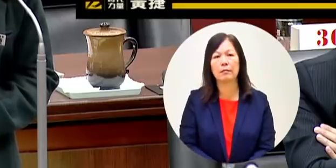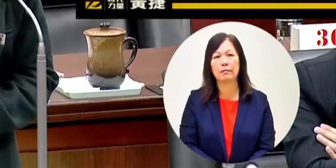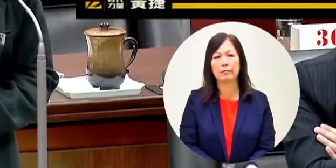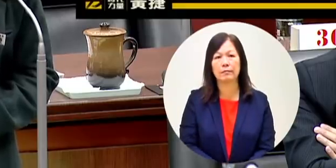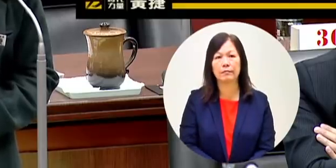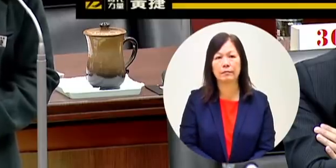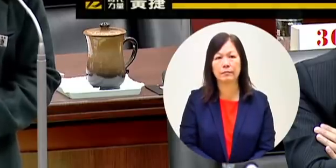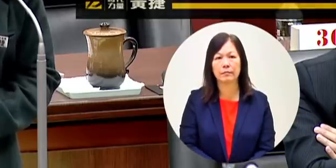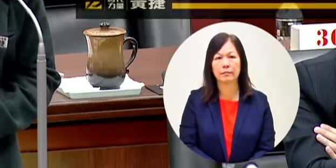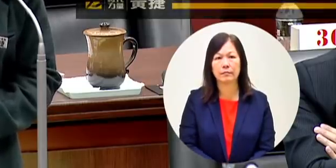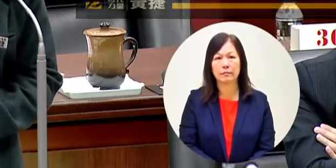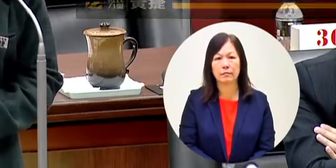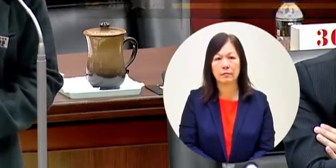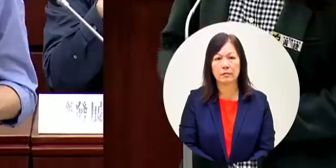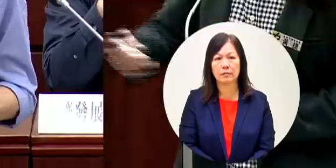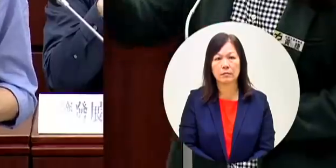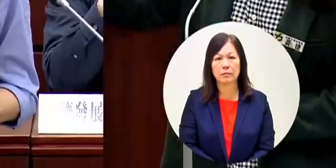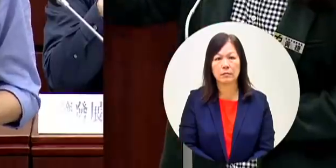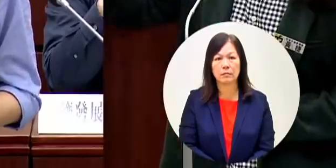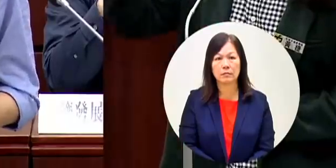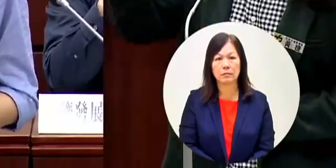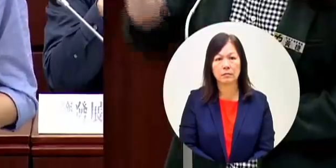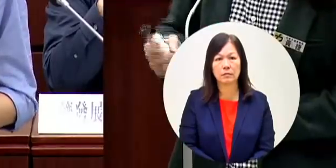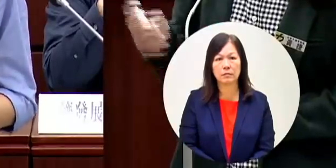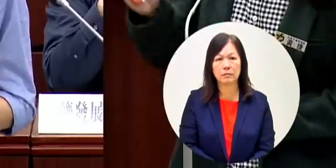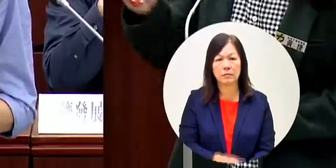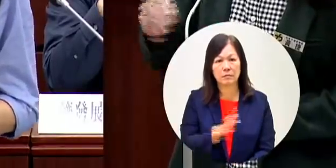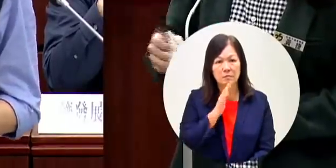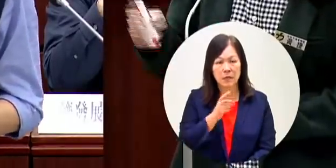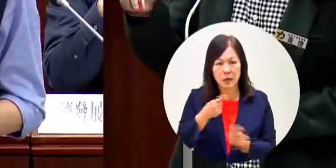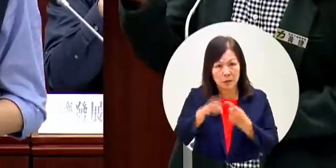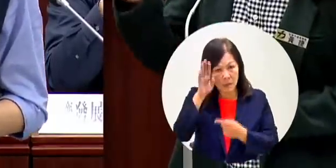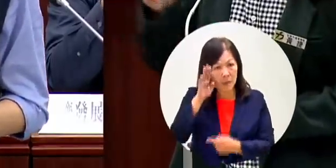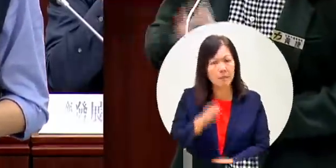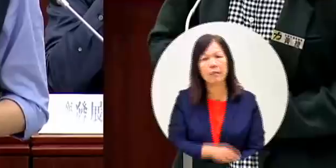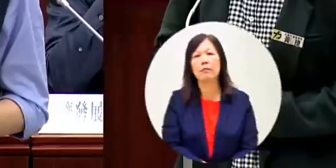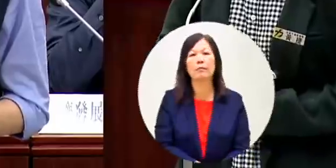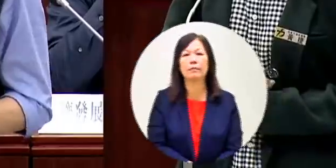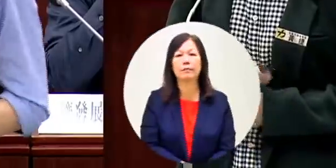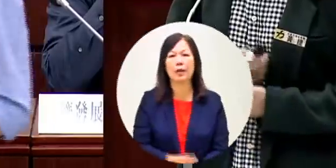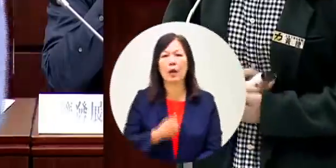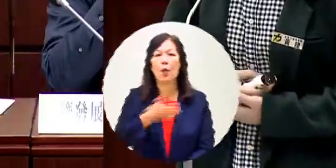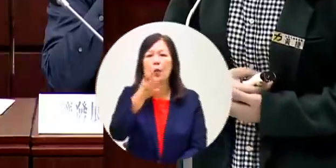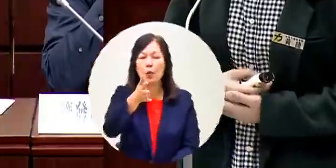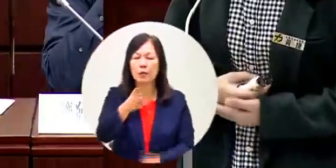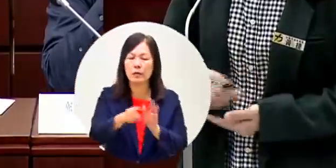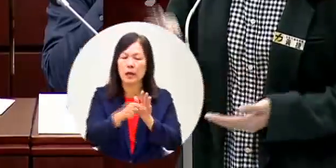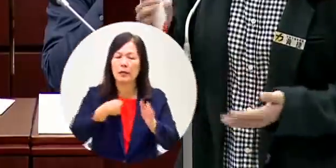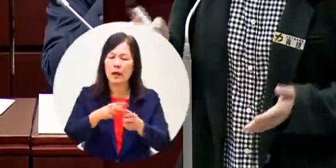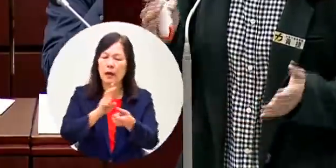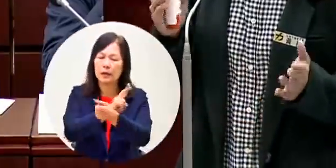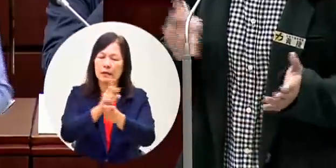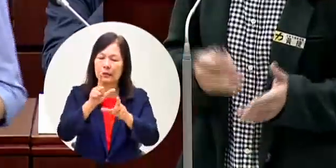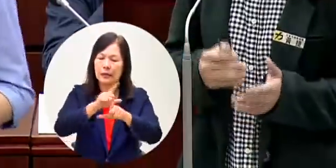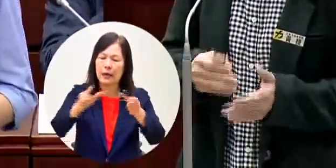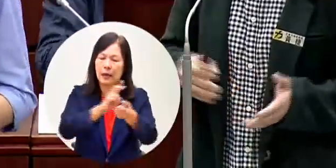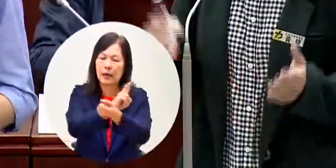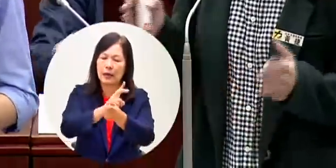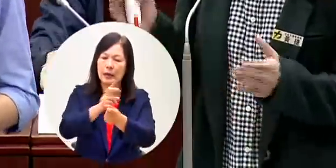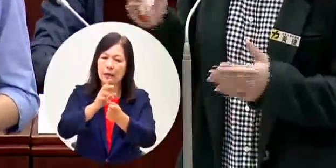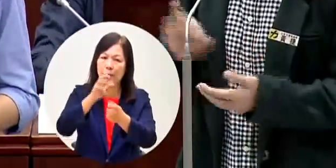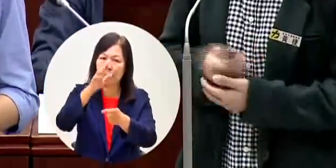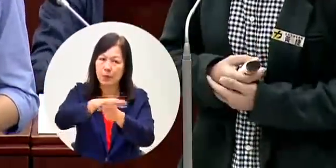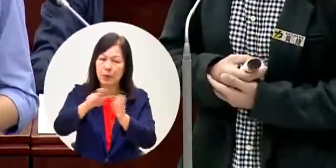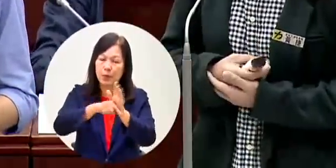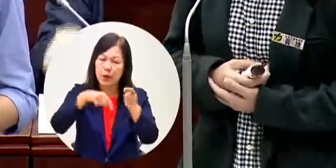哎，请，对不起， 是 黄议员，请。 请问市长知道大林埔未来要转型成什么样的园区吗？除了当地的居